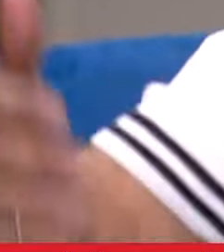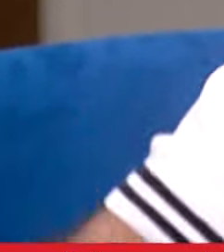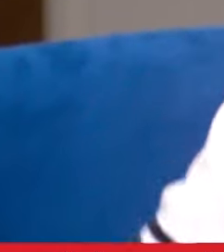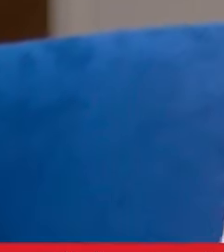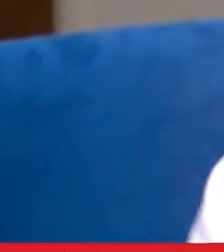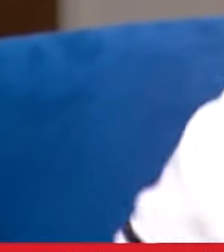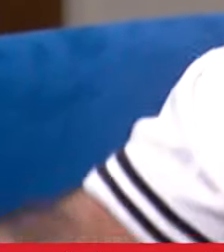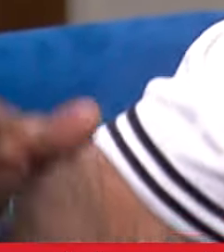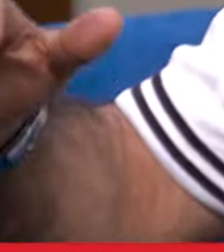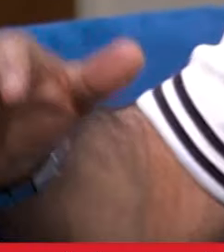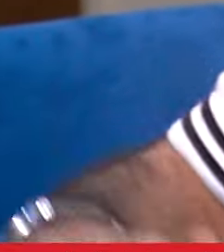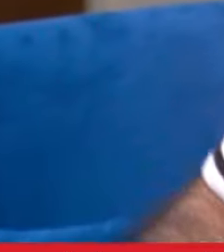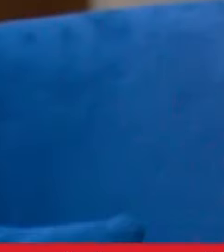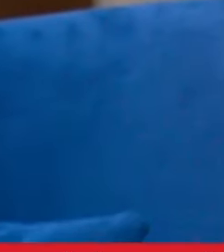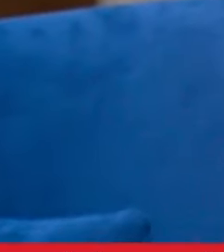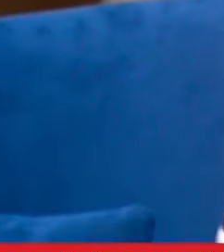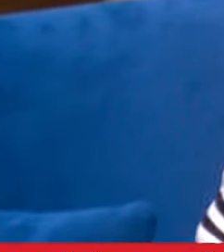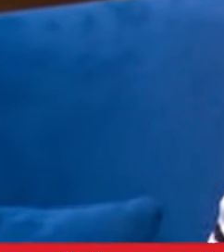بالناس